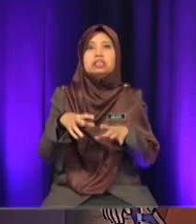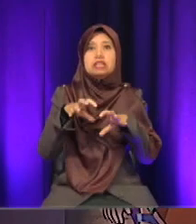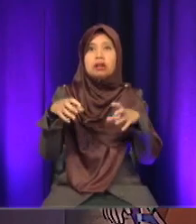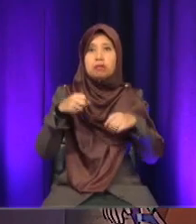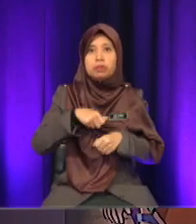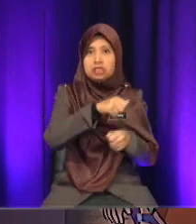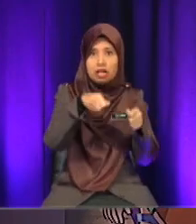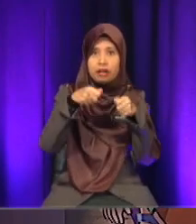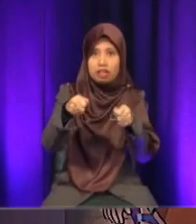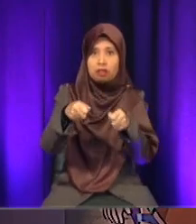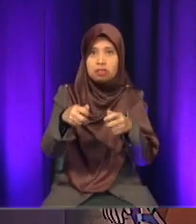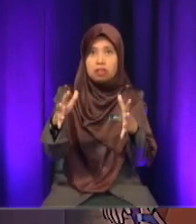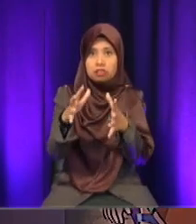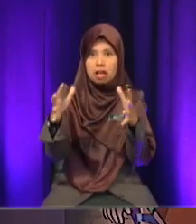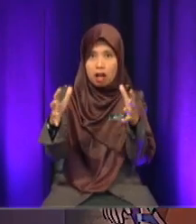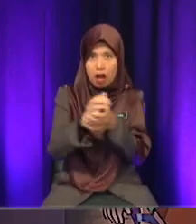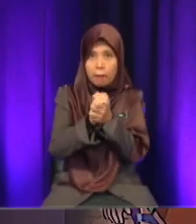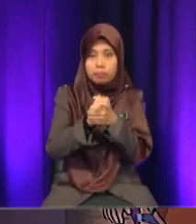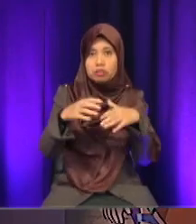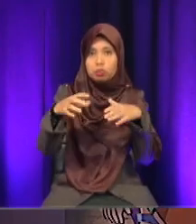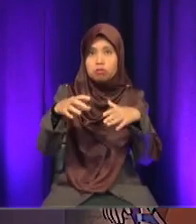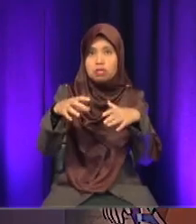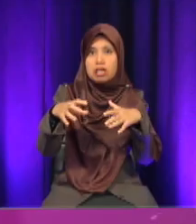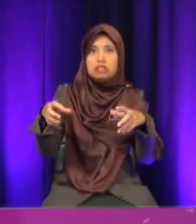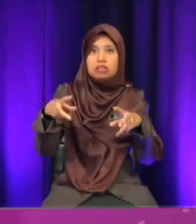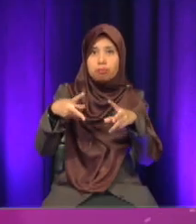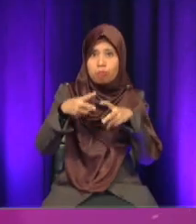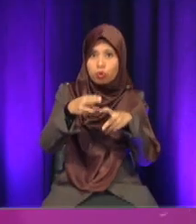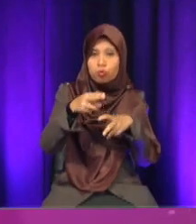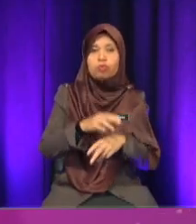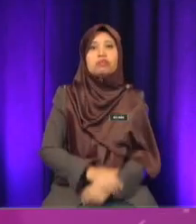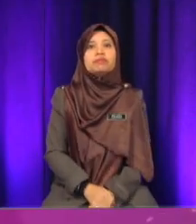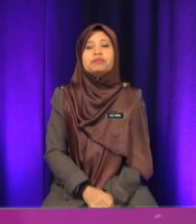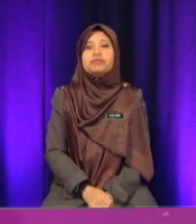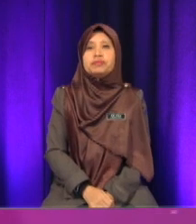agak-agak mencari tak mau melepaskan diri harap cahaya